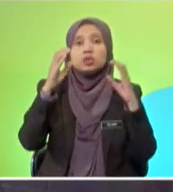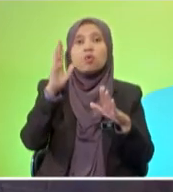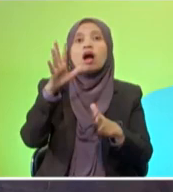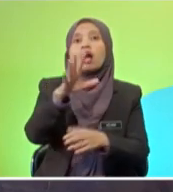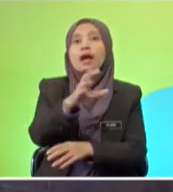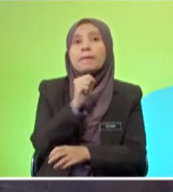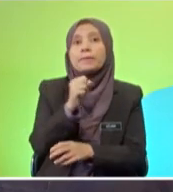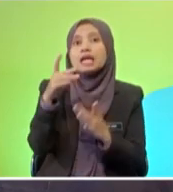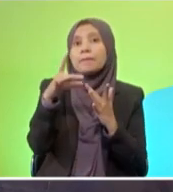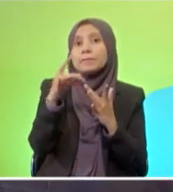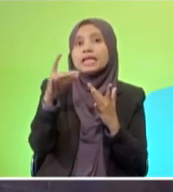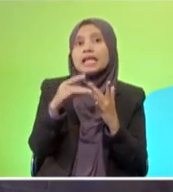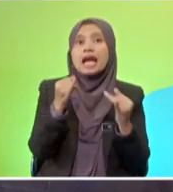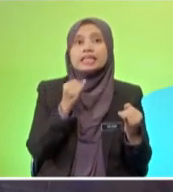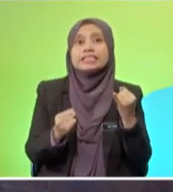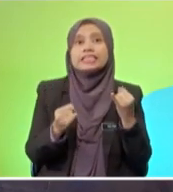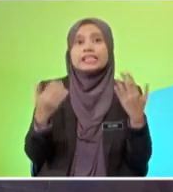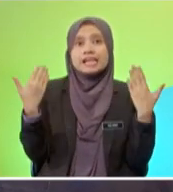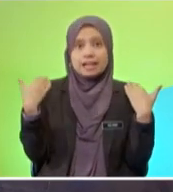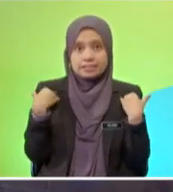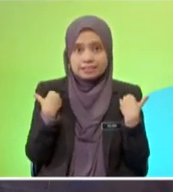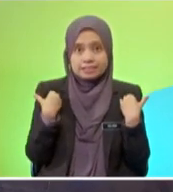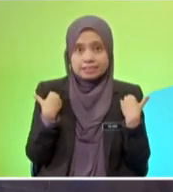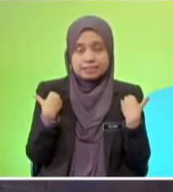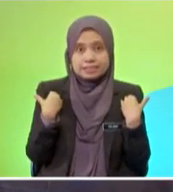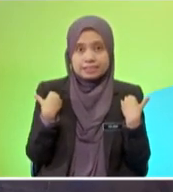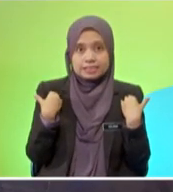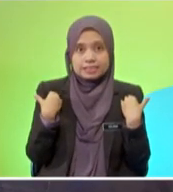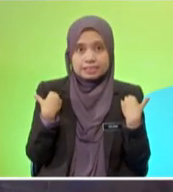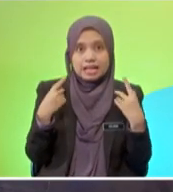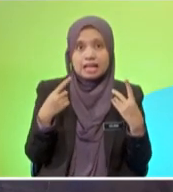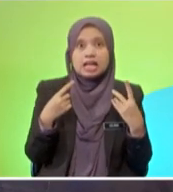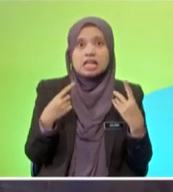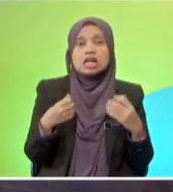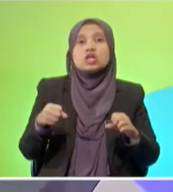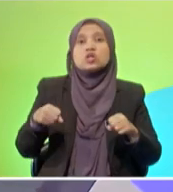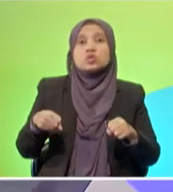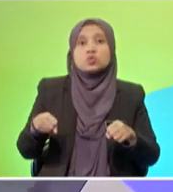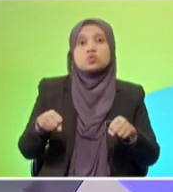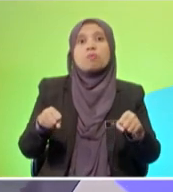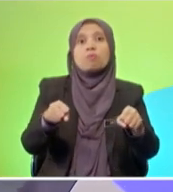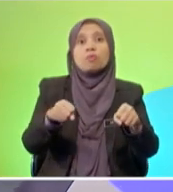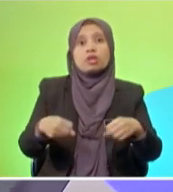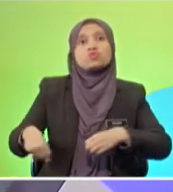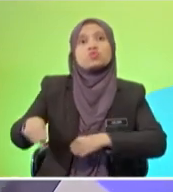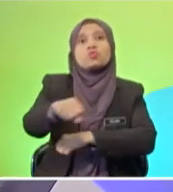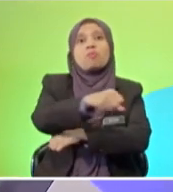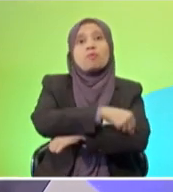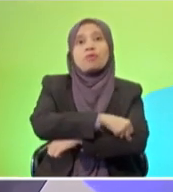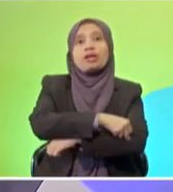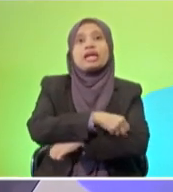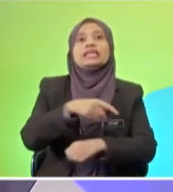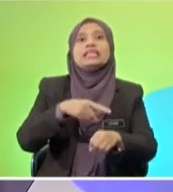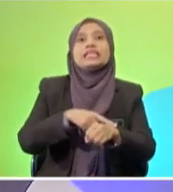pilihan jika ada jika ada sumur di ladang jika ada umur